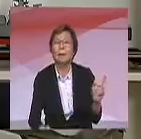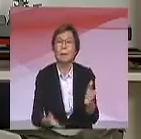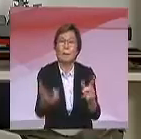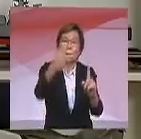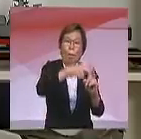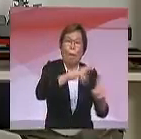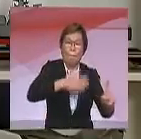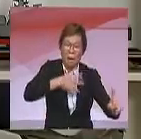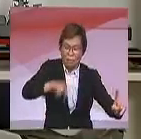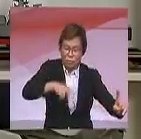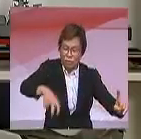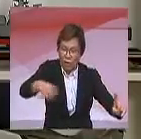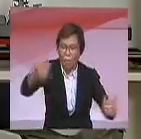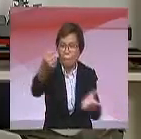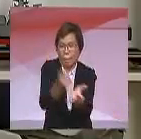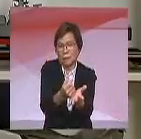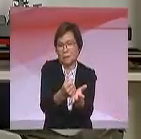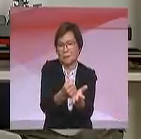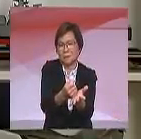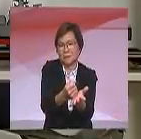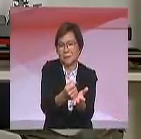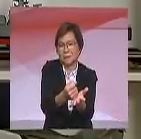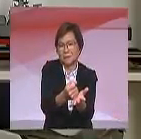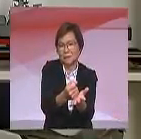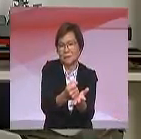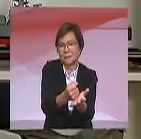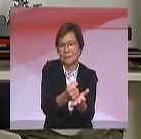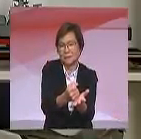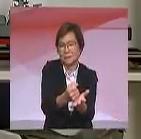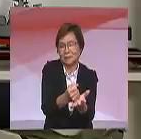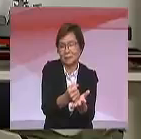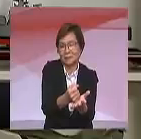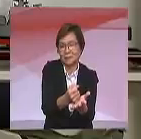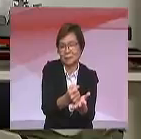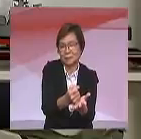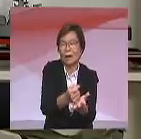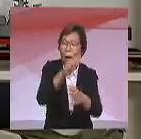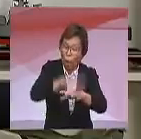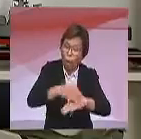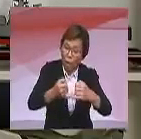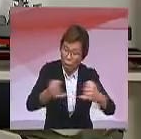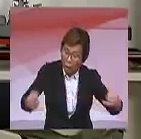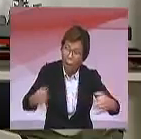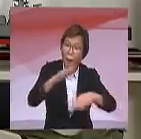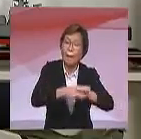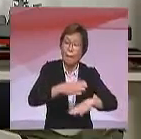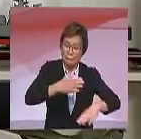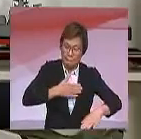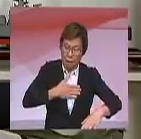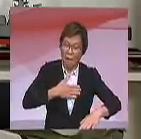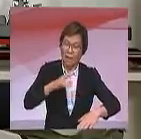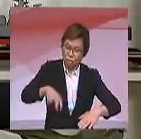My Travel Pass. Ya, dan mereka bolehlah memohon secara online dan melalui My Travel